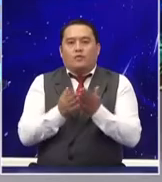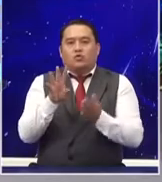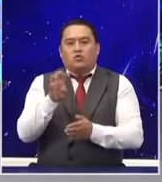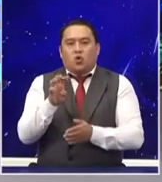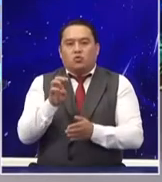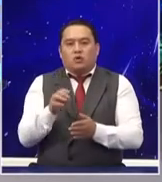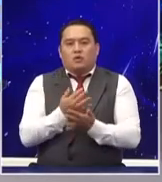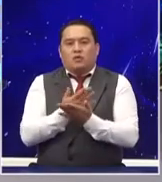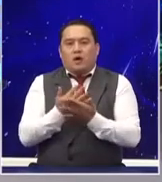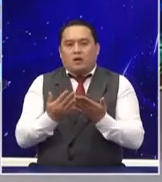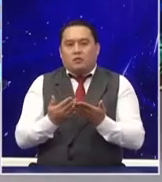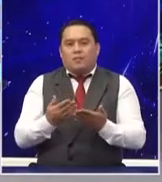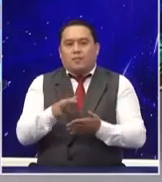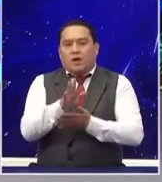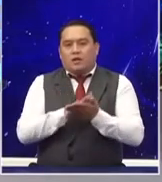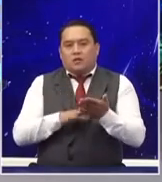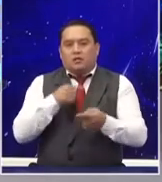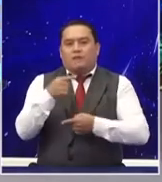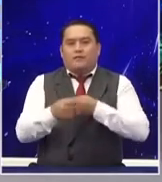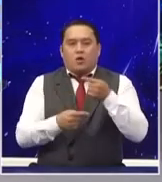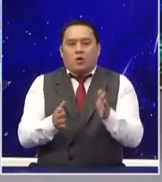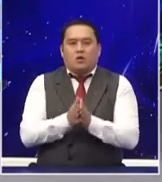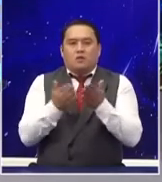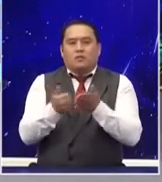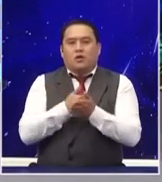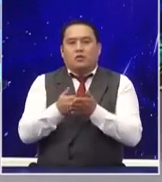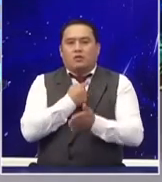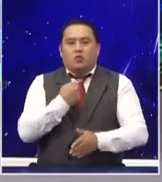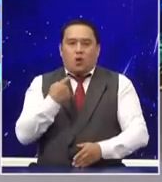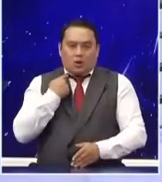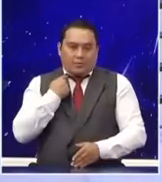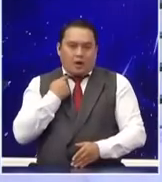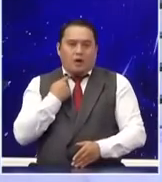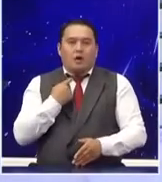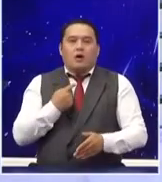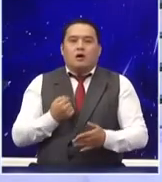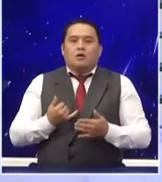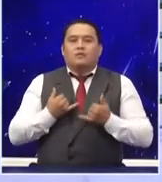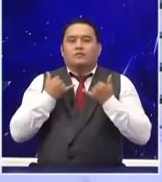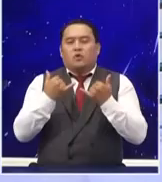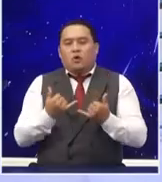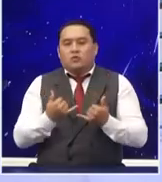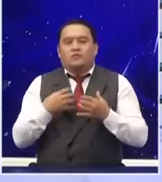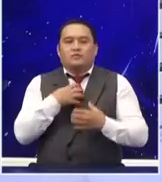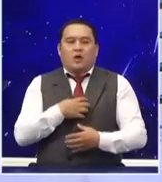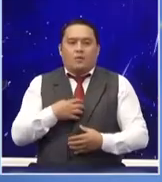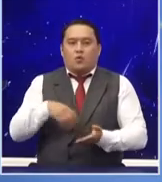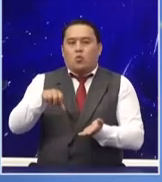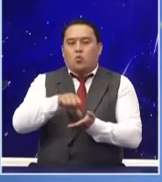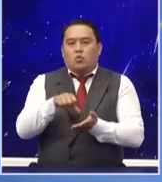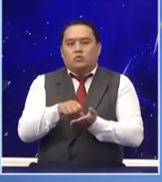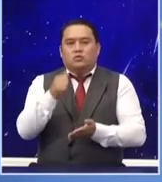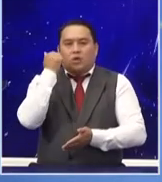количестве 400 экземпляров является продолжением цикла «Книга о достижениях областного центра». В знаковом событии приняли участие представители